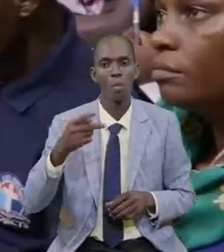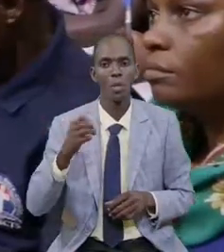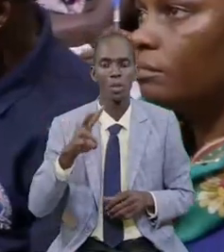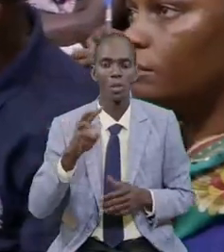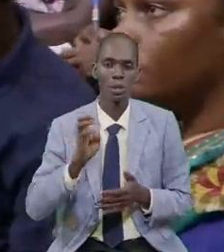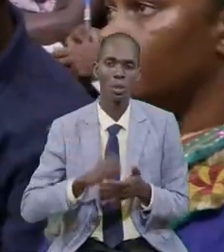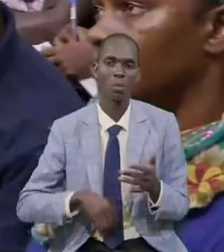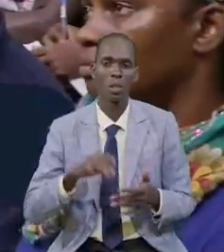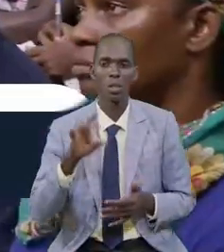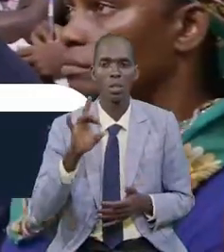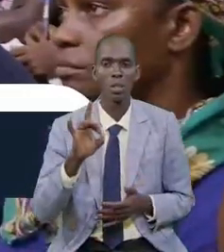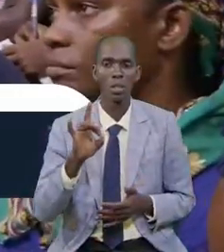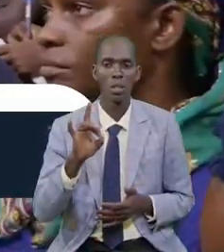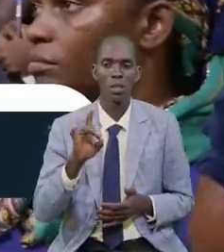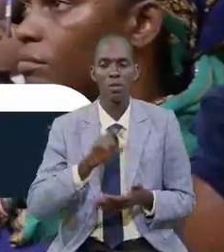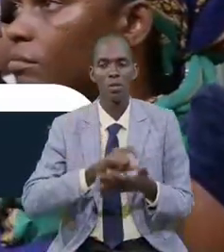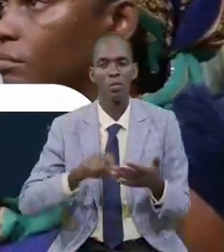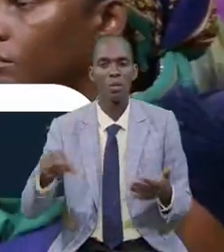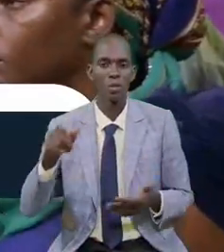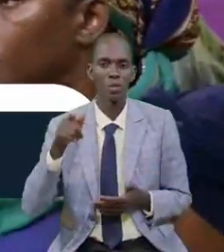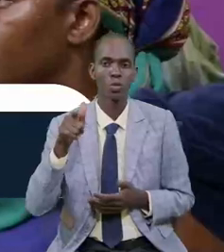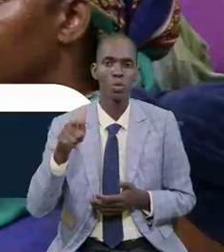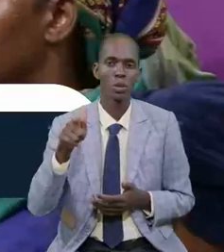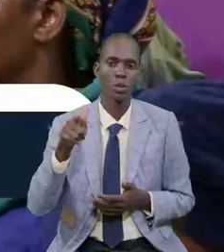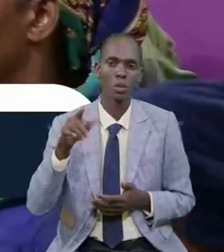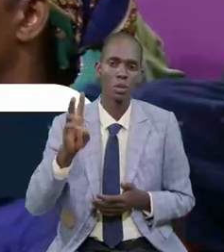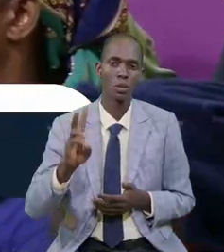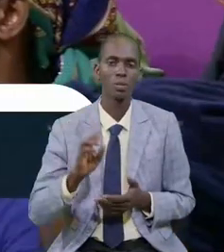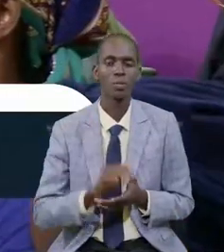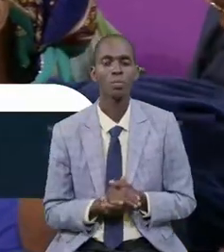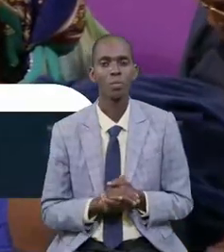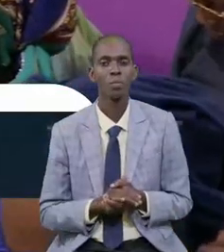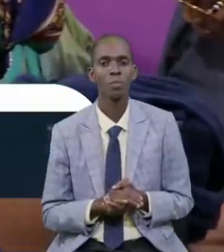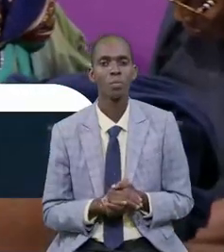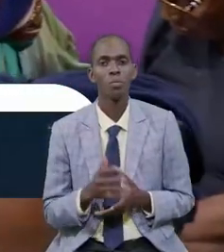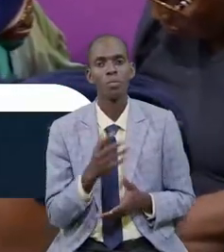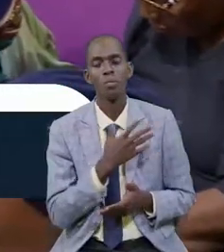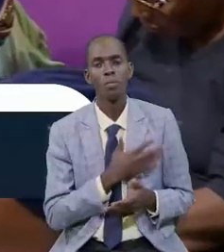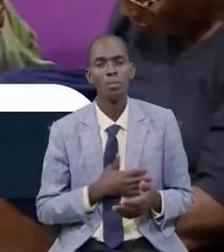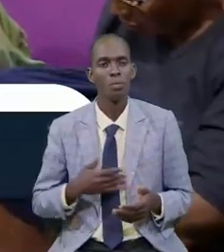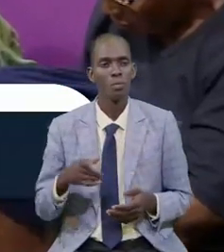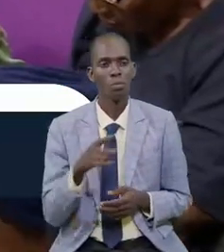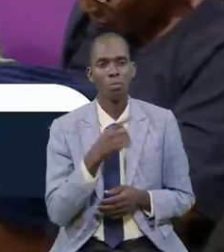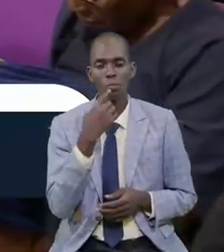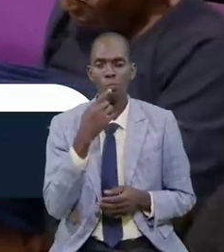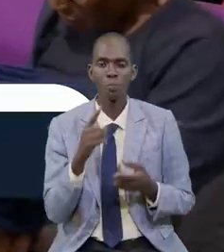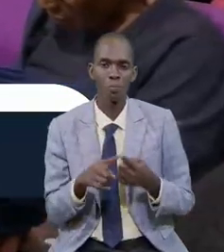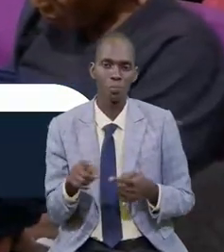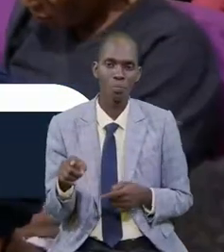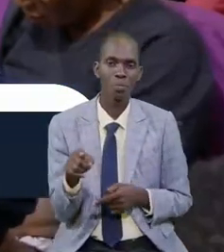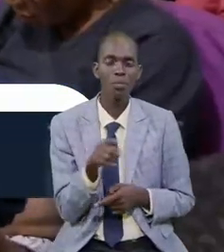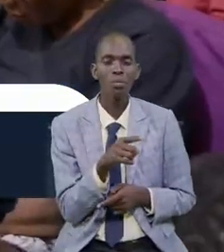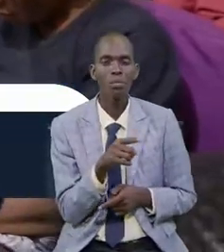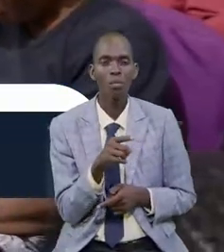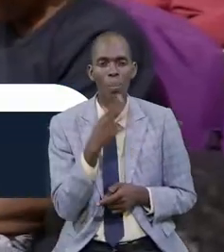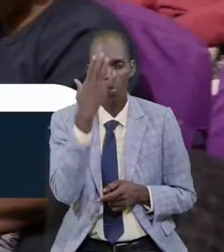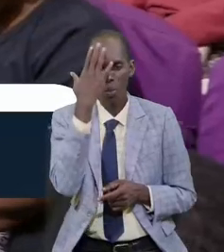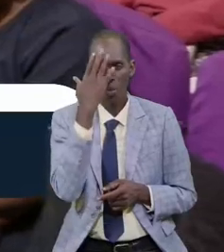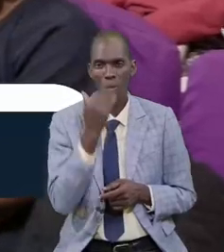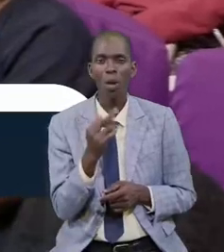26. Matthieu chapitre 8, le verset 26 dit, « Il leur dit,